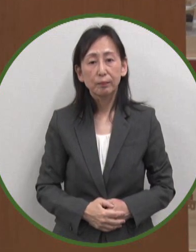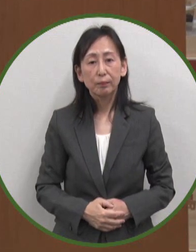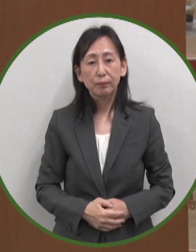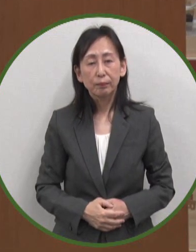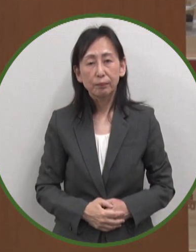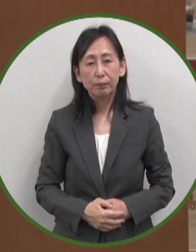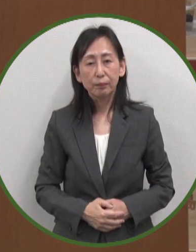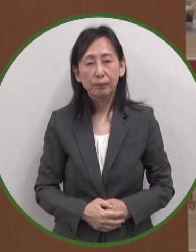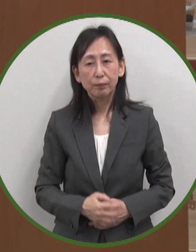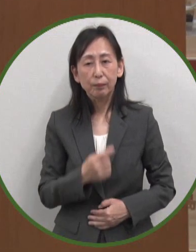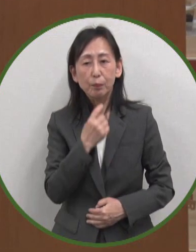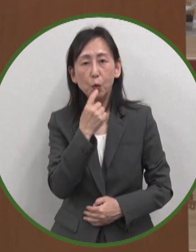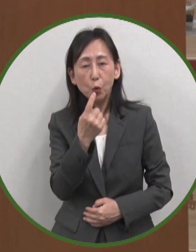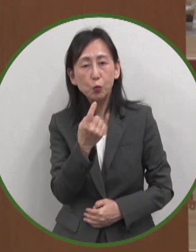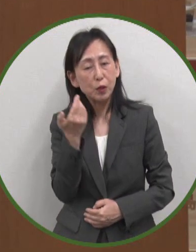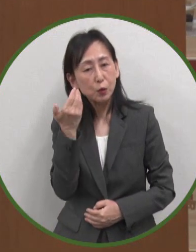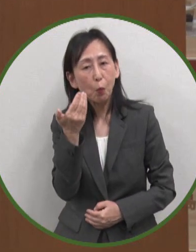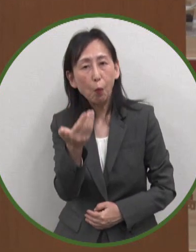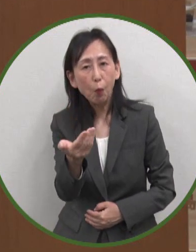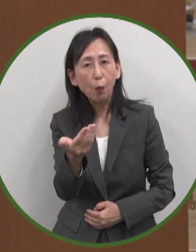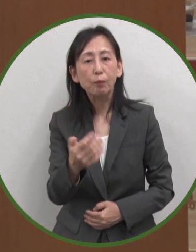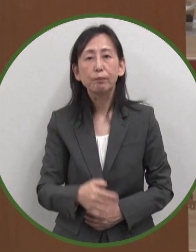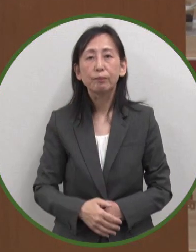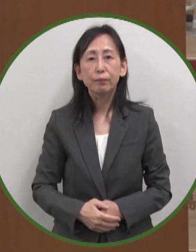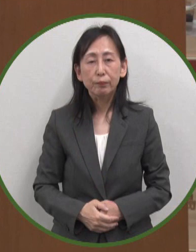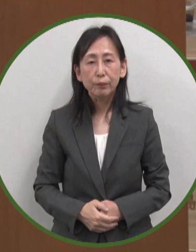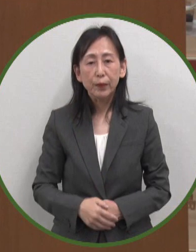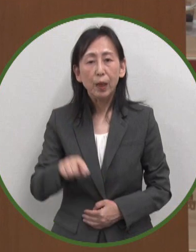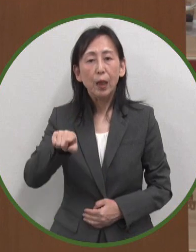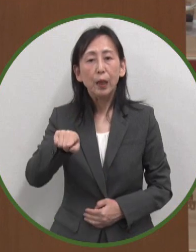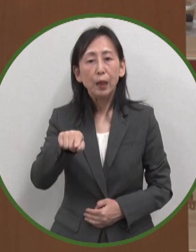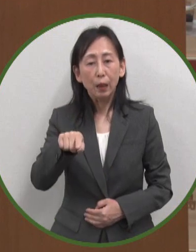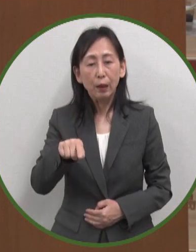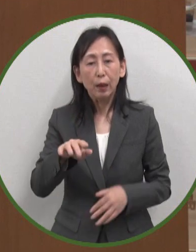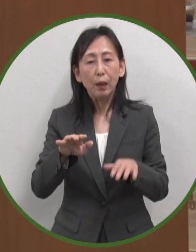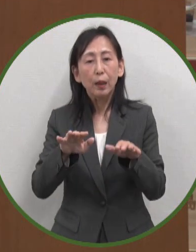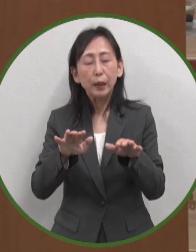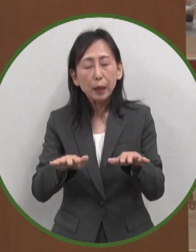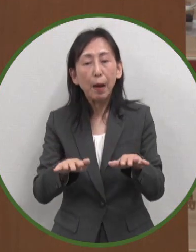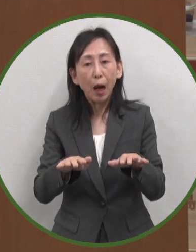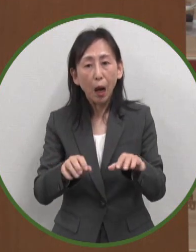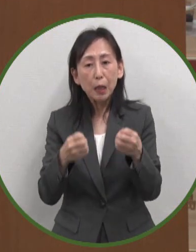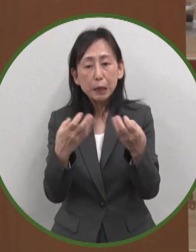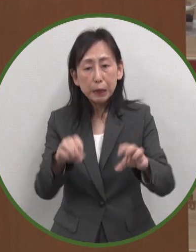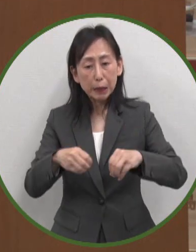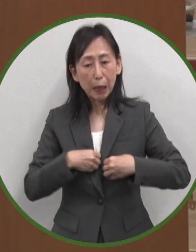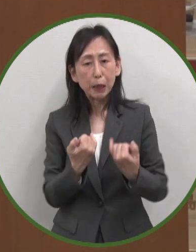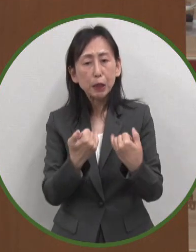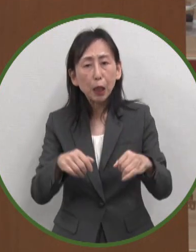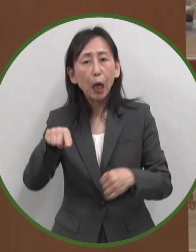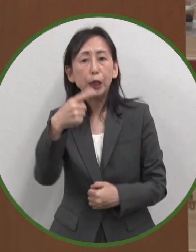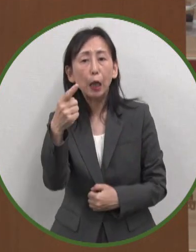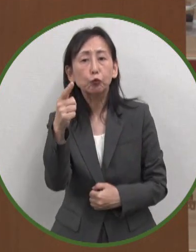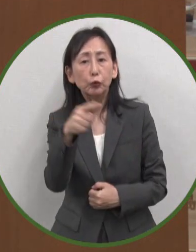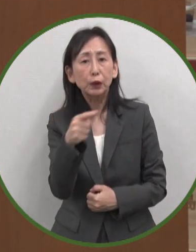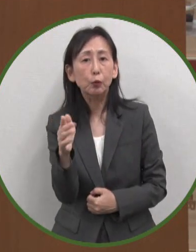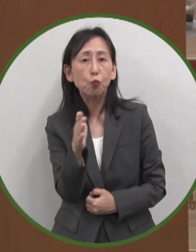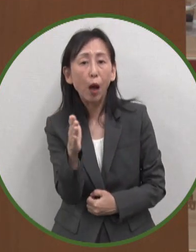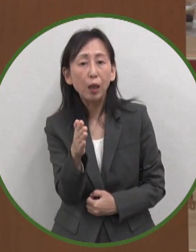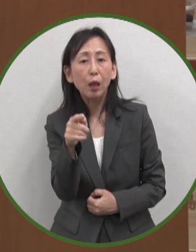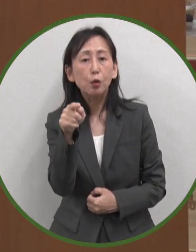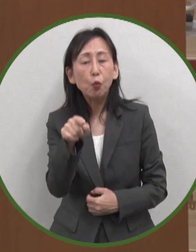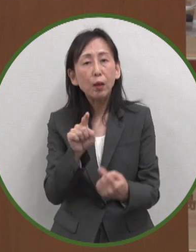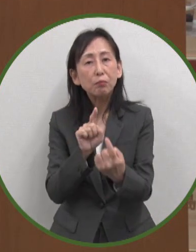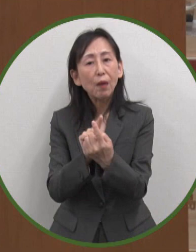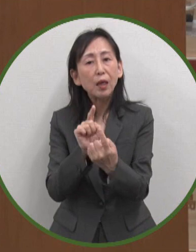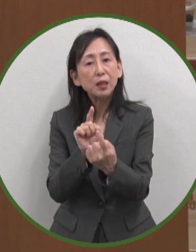。で最後にちょっと私が最後は改めてその100人近くなるというこの実態自体をどう受け止めていらっしゃって、改めてどのように注